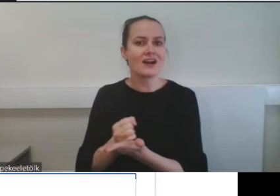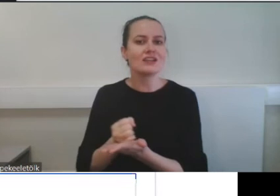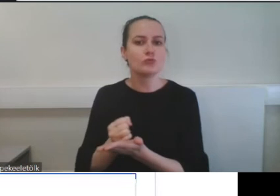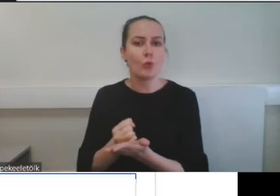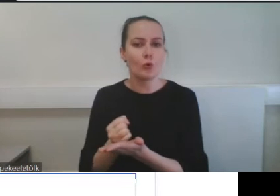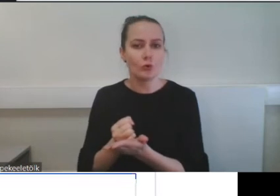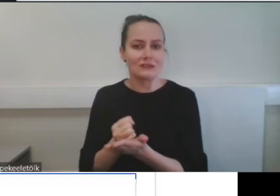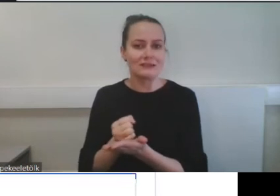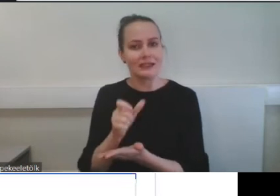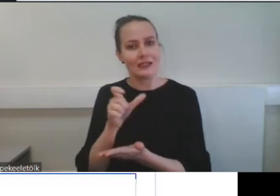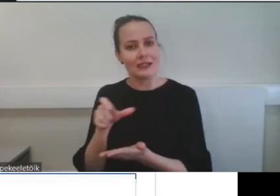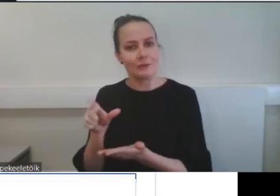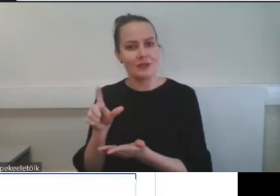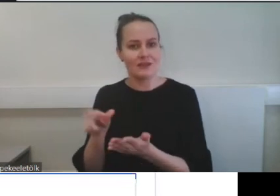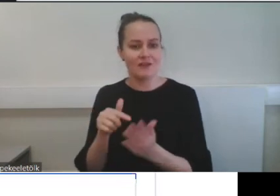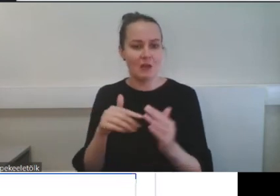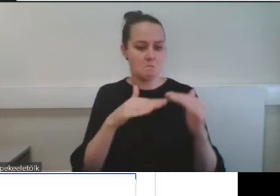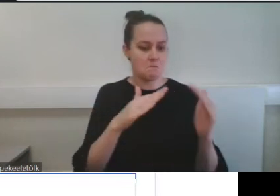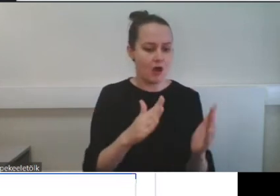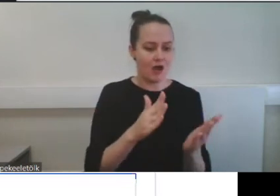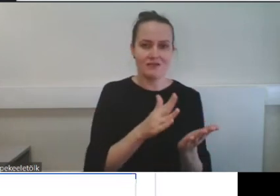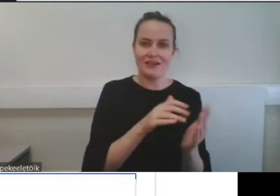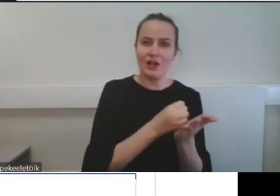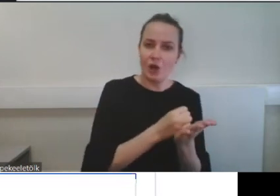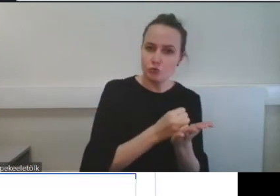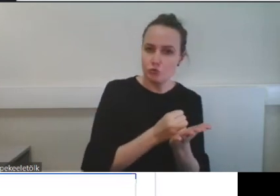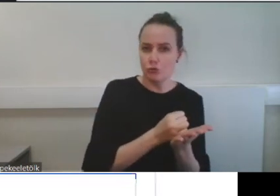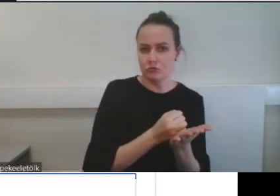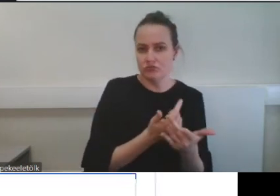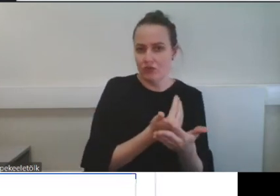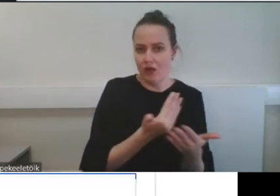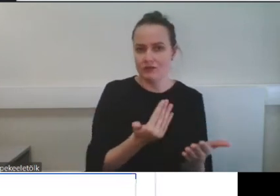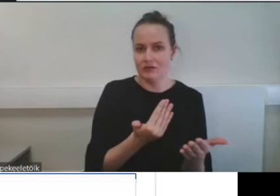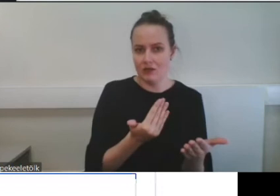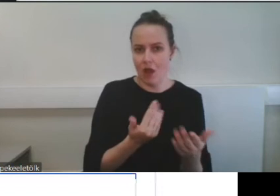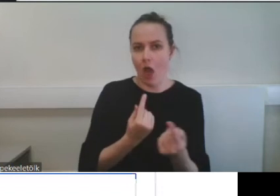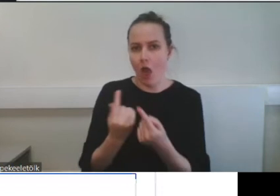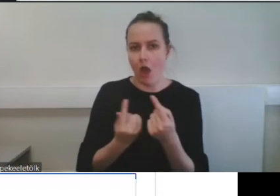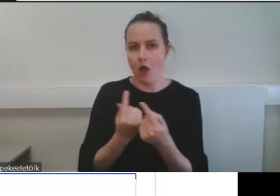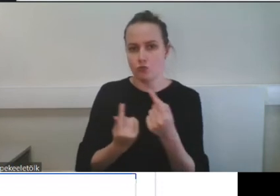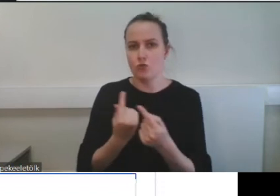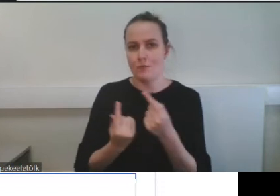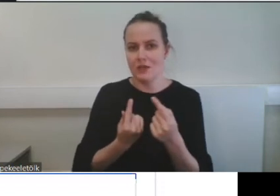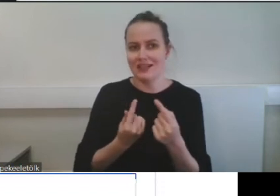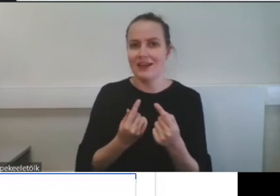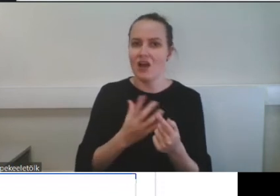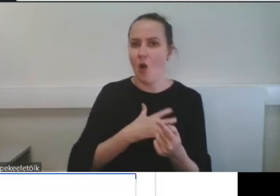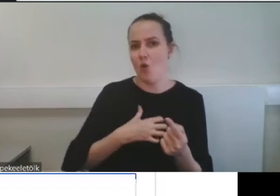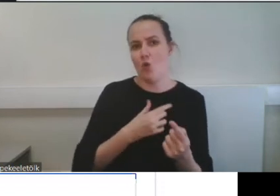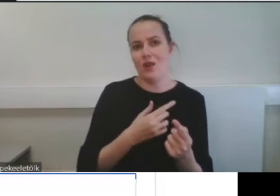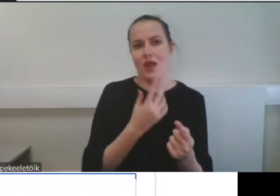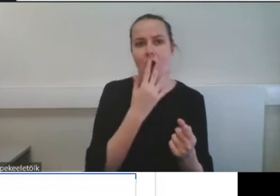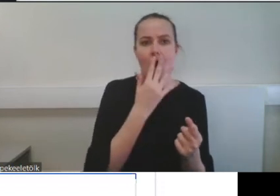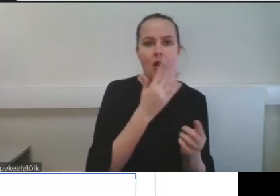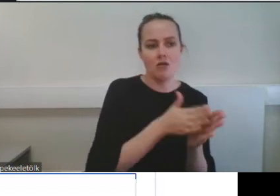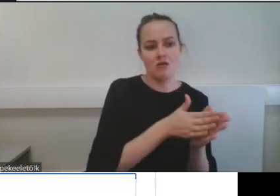edasi hakkavad nad siis vaikselt niimoodi. Et see natukene sõltub ka noh, mõtame sellisest ühiskonna